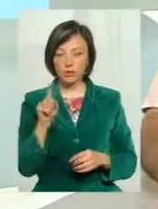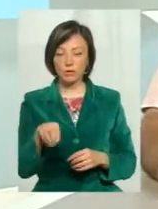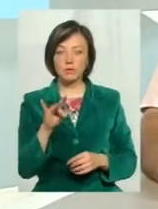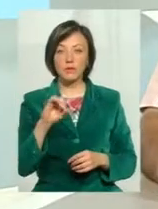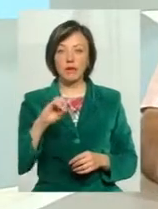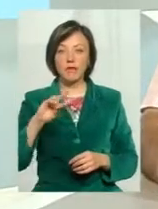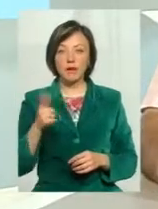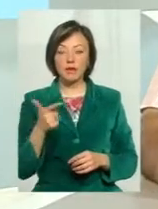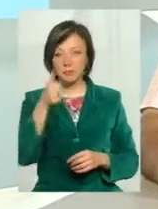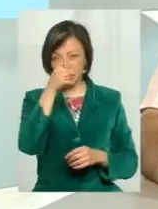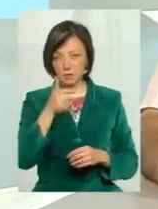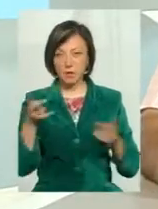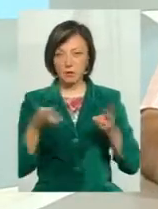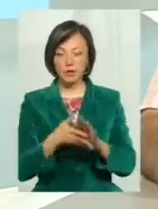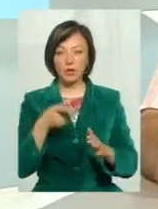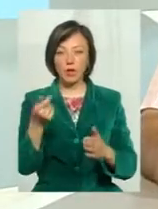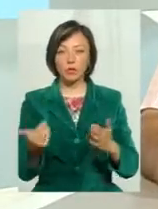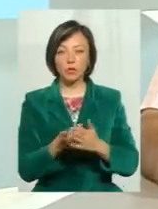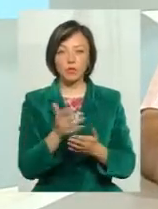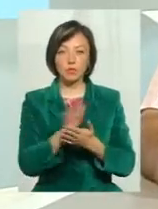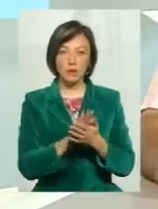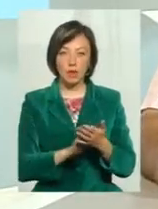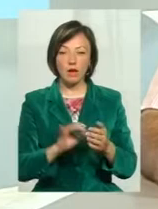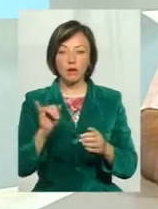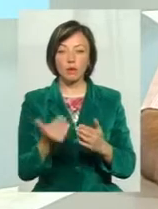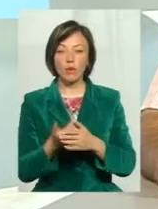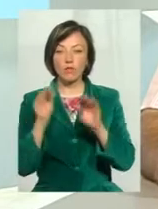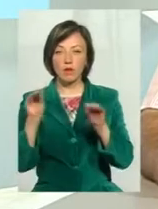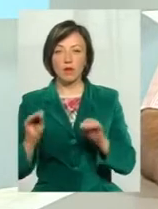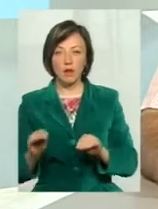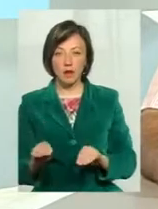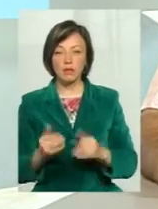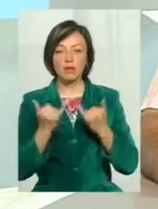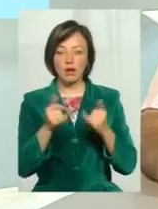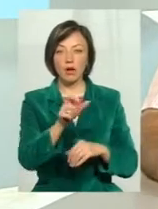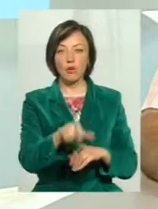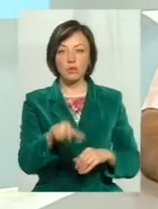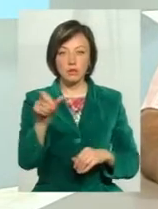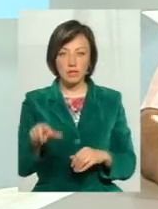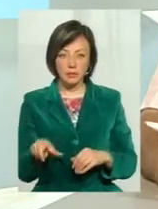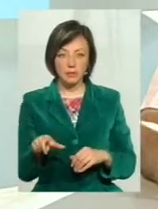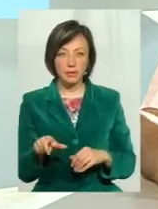місяці необхідно подавати нову заяву і нову декларацію для осіб, зокрема,